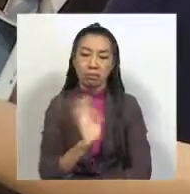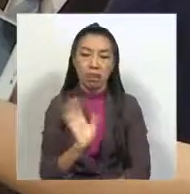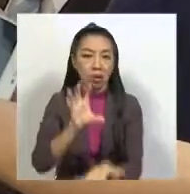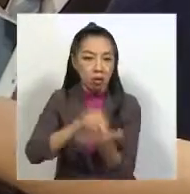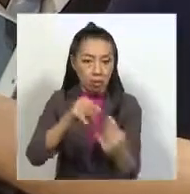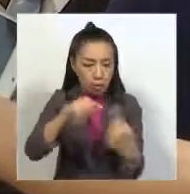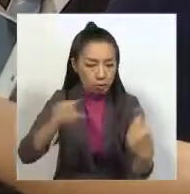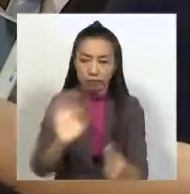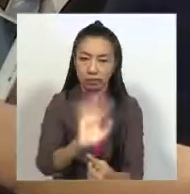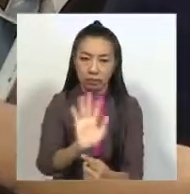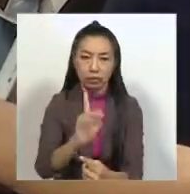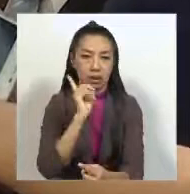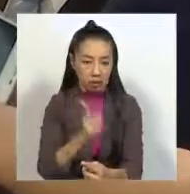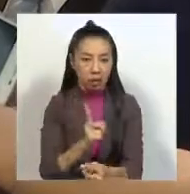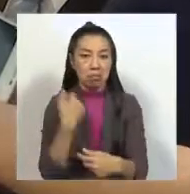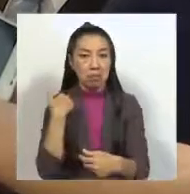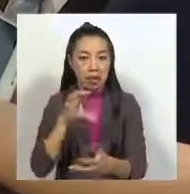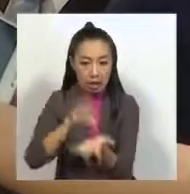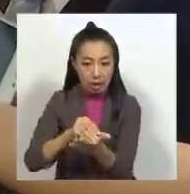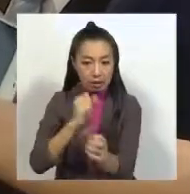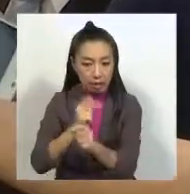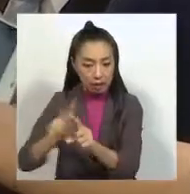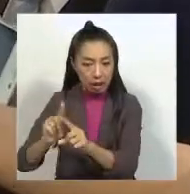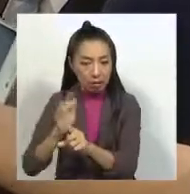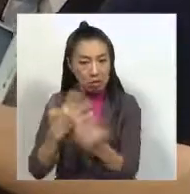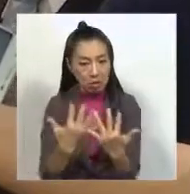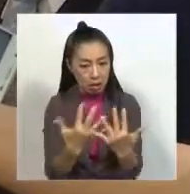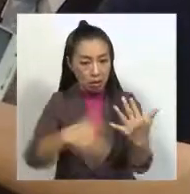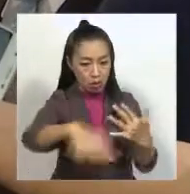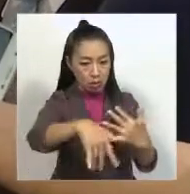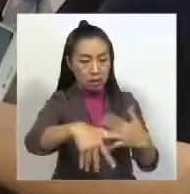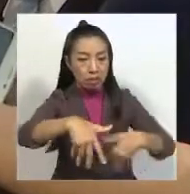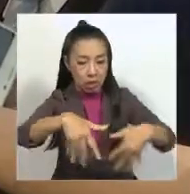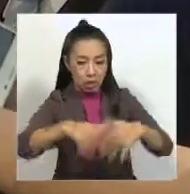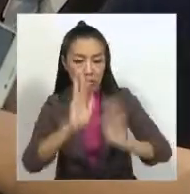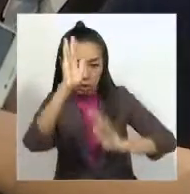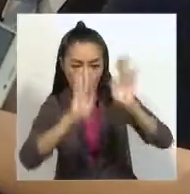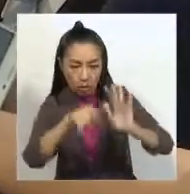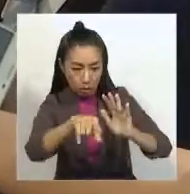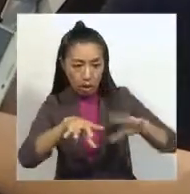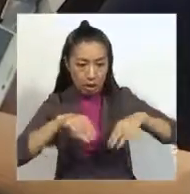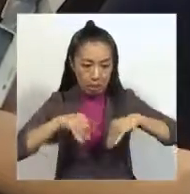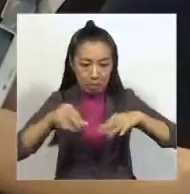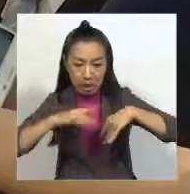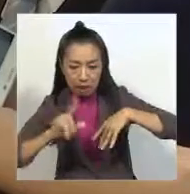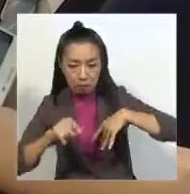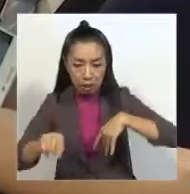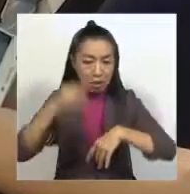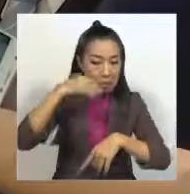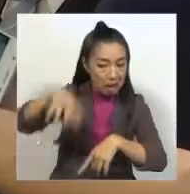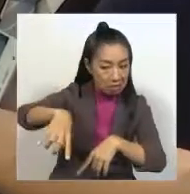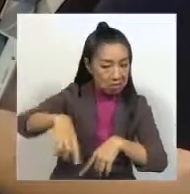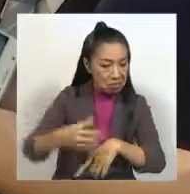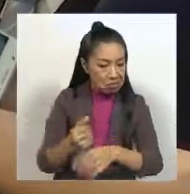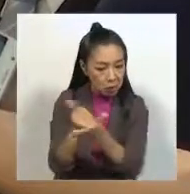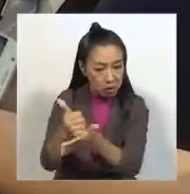นะก็อาจจะมีการประชาคมให้เขายอมรับกันในกลุ่มของชาวบ้านให้เขารับรองกันเองด้วยนะครับ